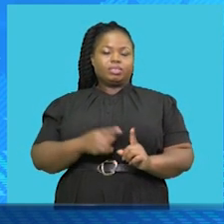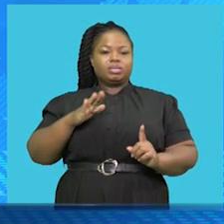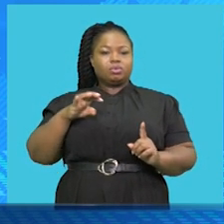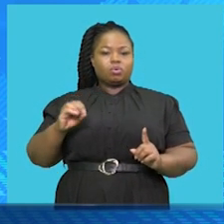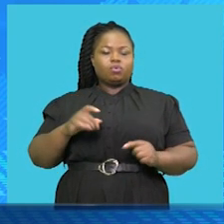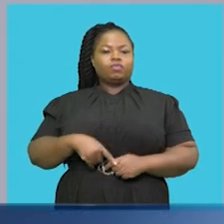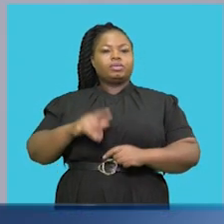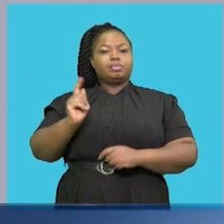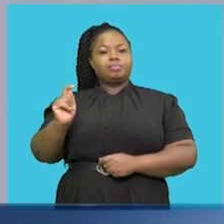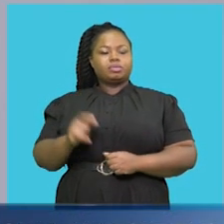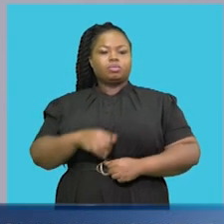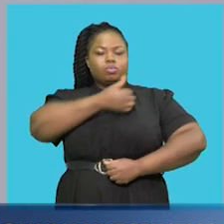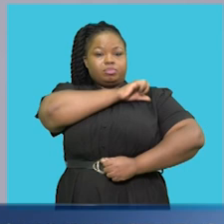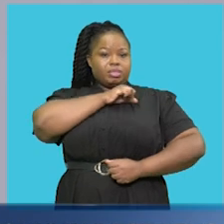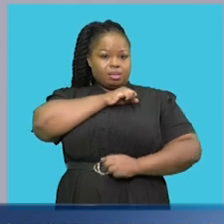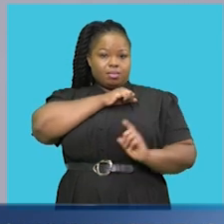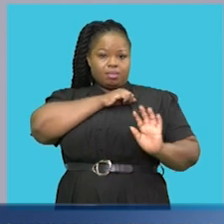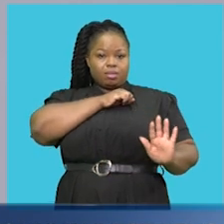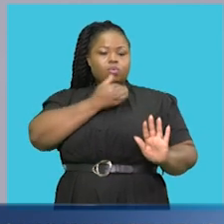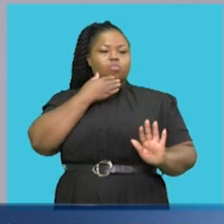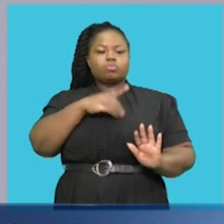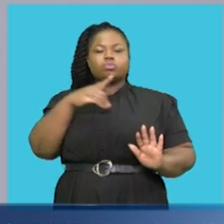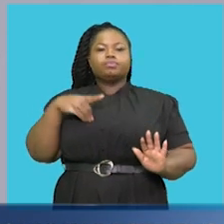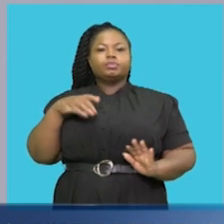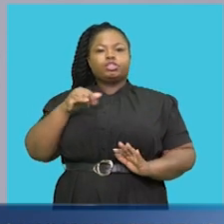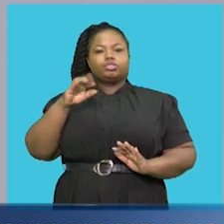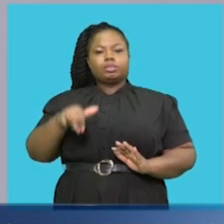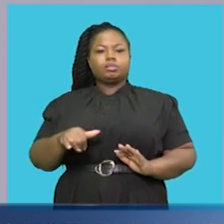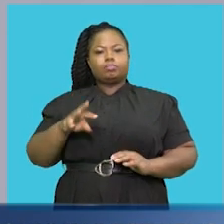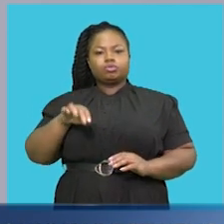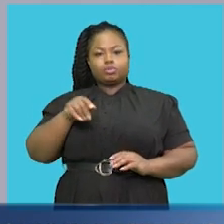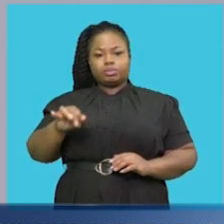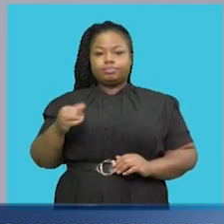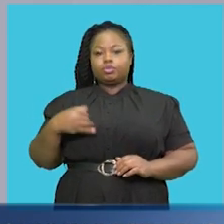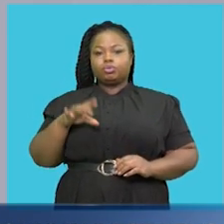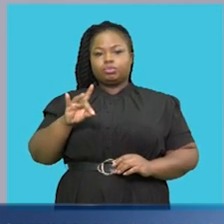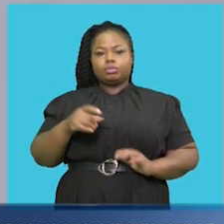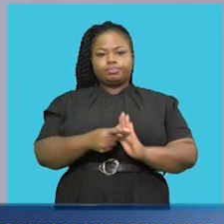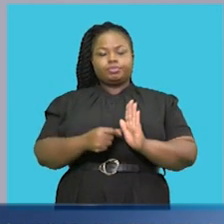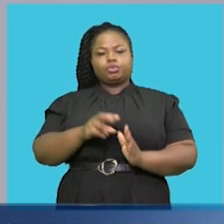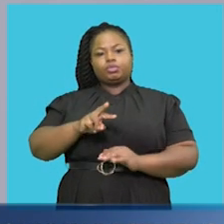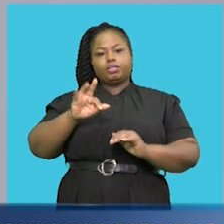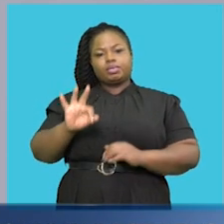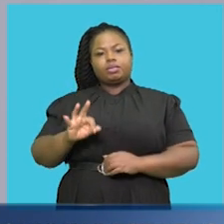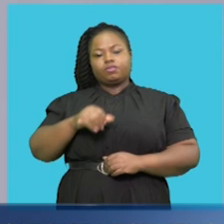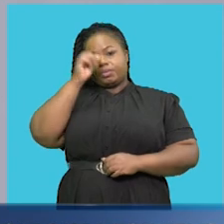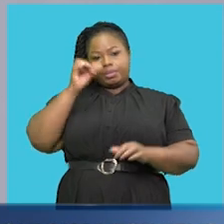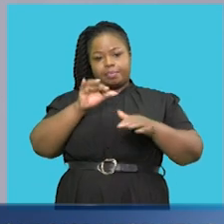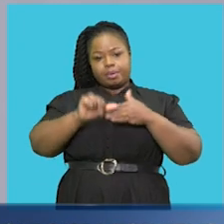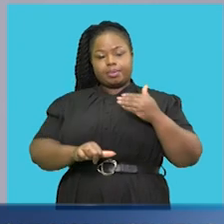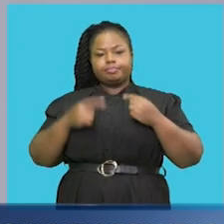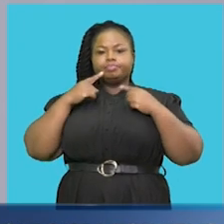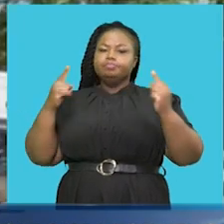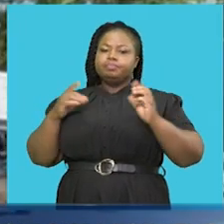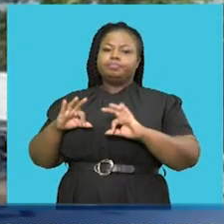of Tembisa Provincial Teshari Hospital Dr. Eshli Mtunzi on Tuesday 23 April as announced